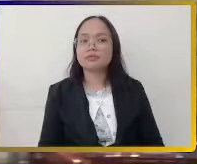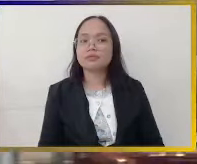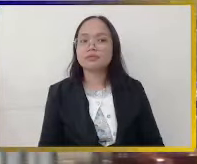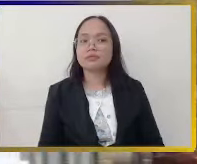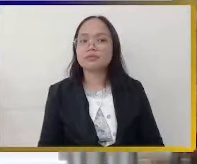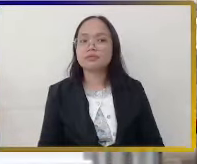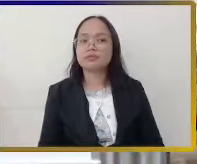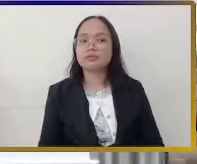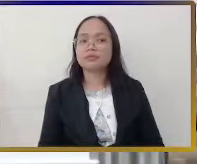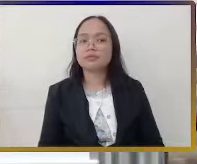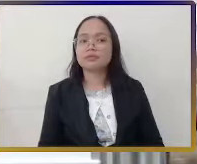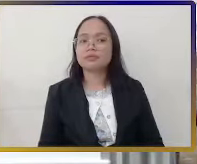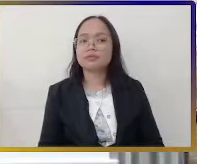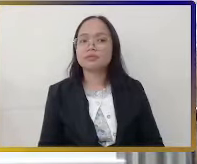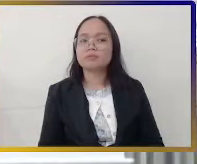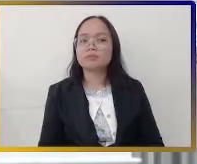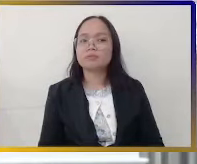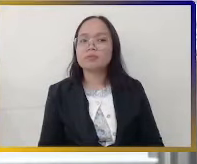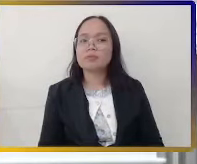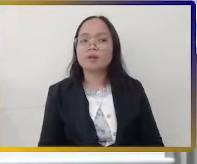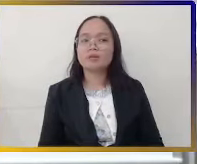Kapatid,